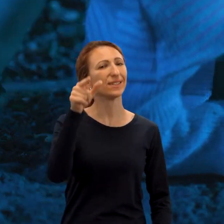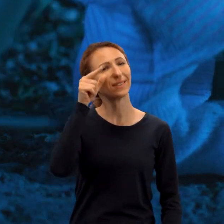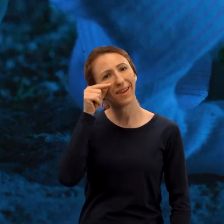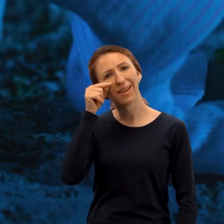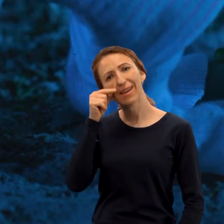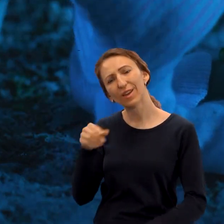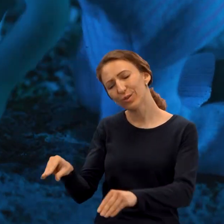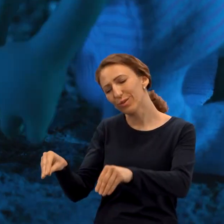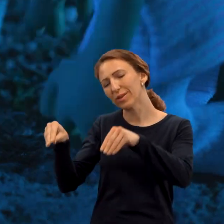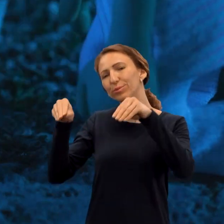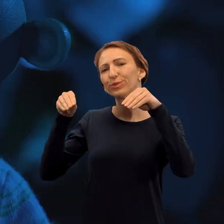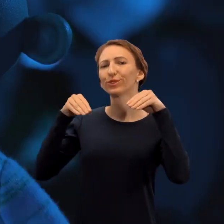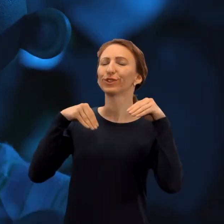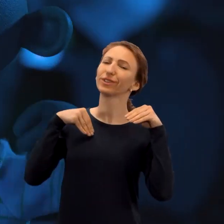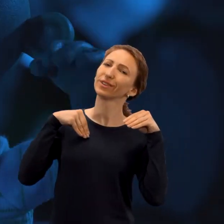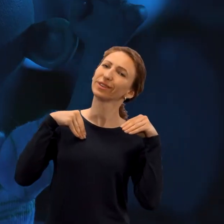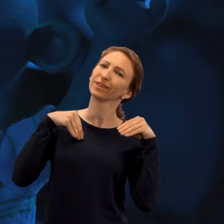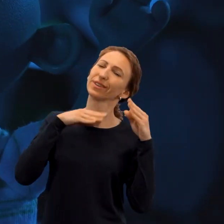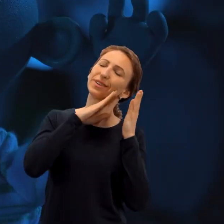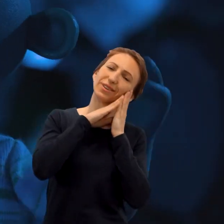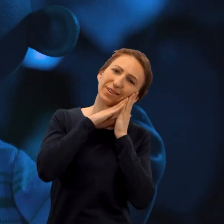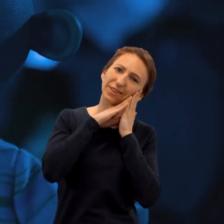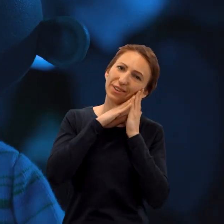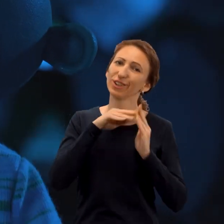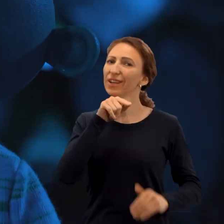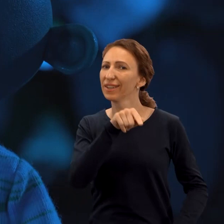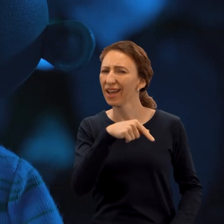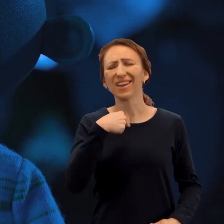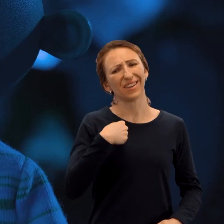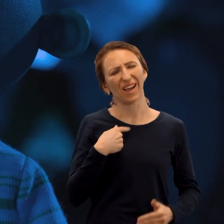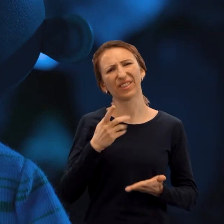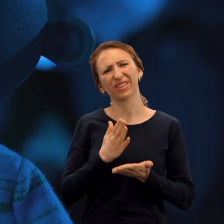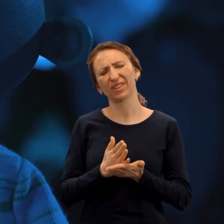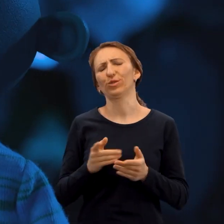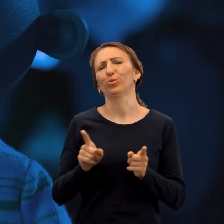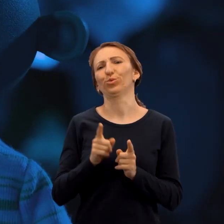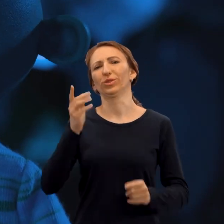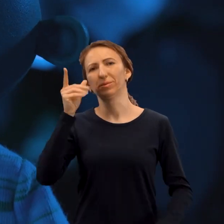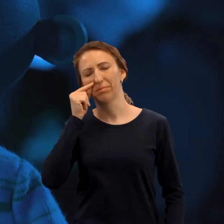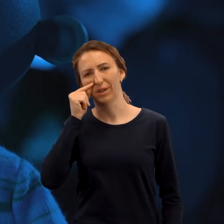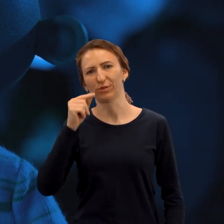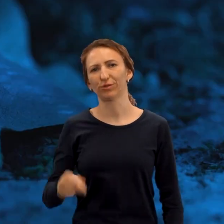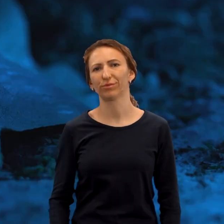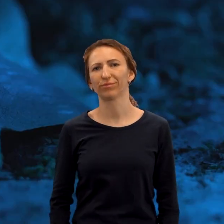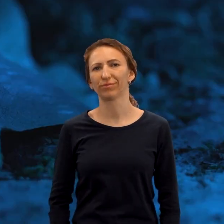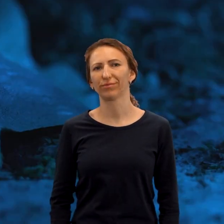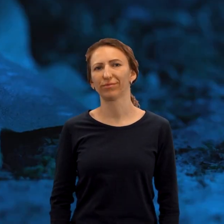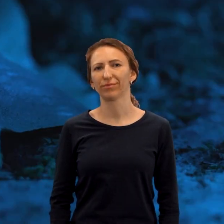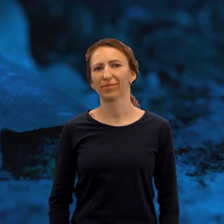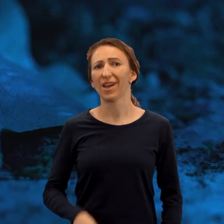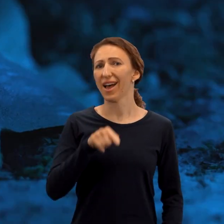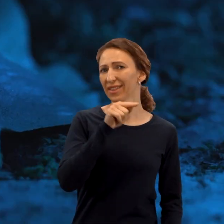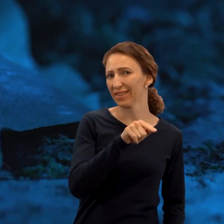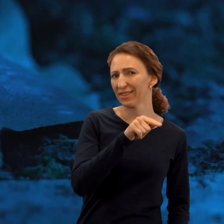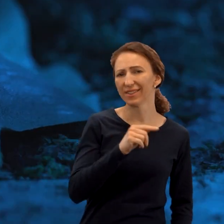kołderką snu Ja też zrobiłem się śpiący Otur